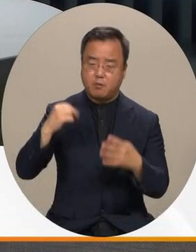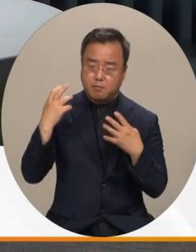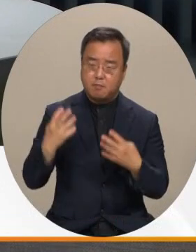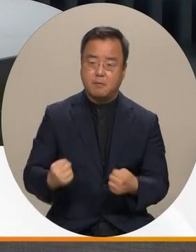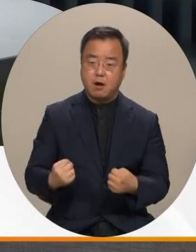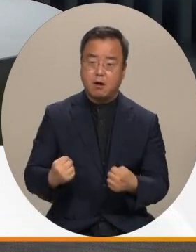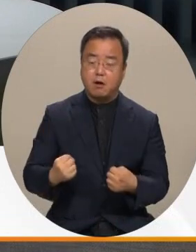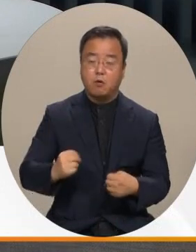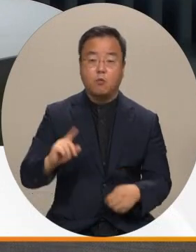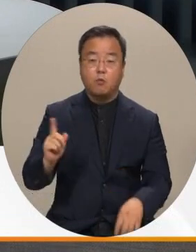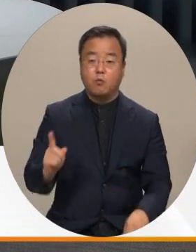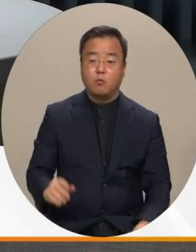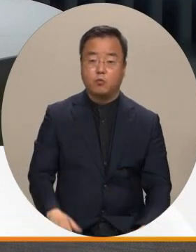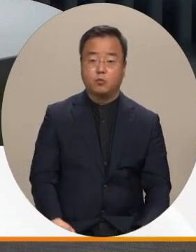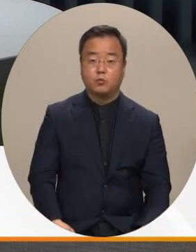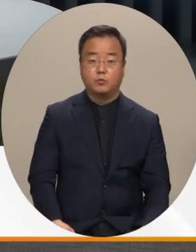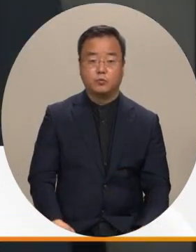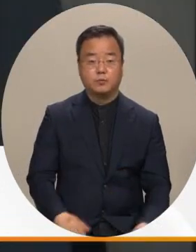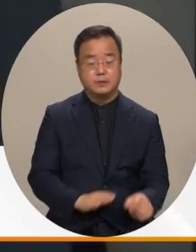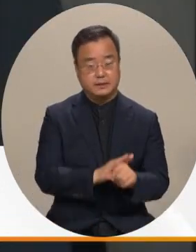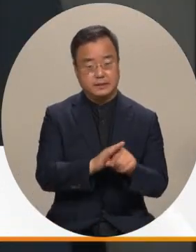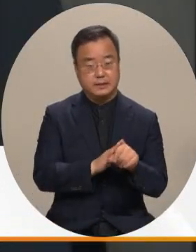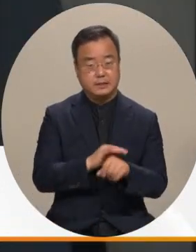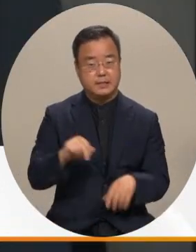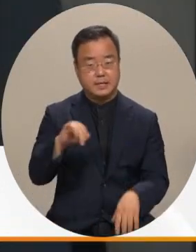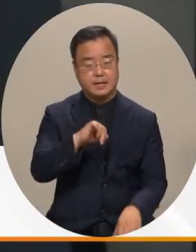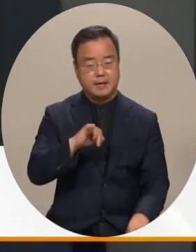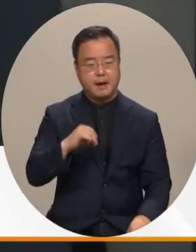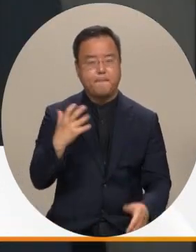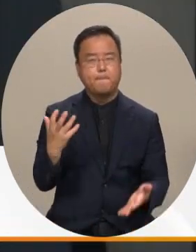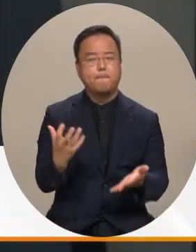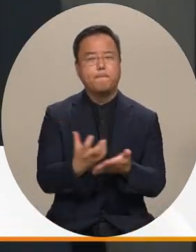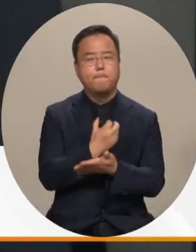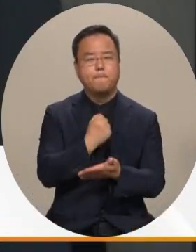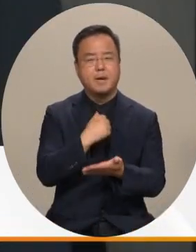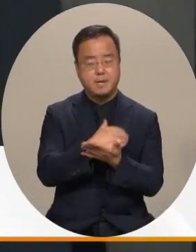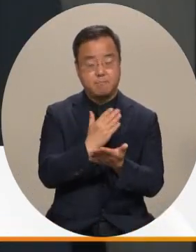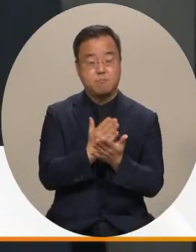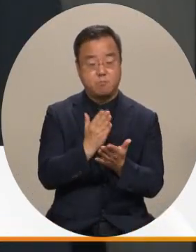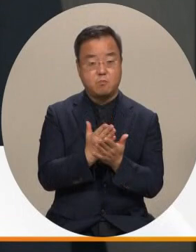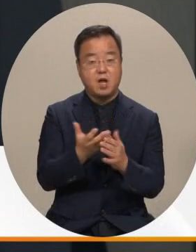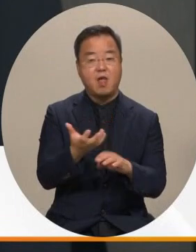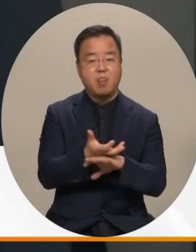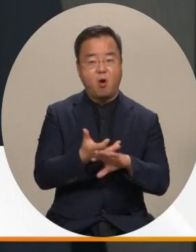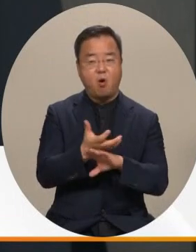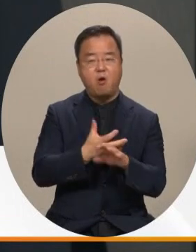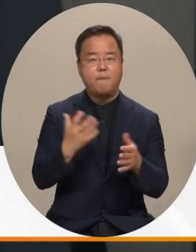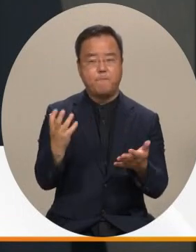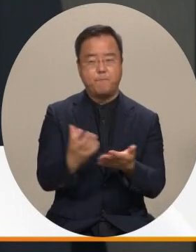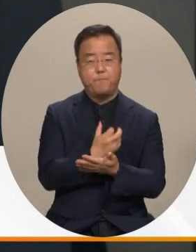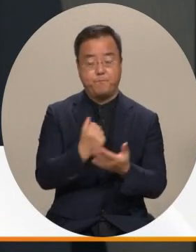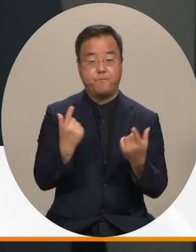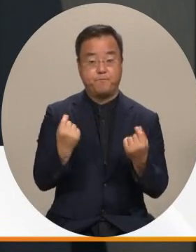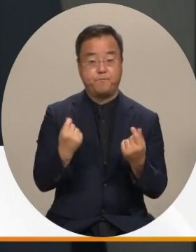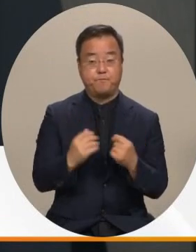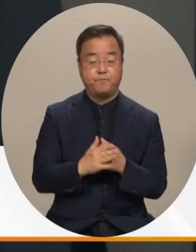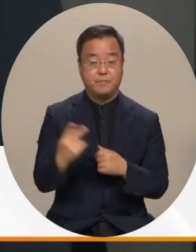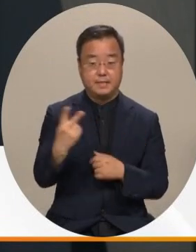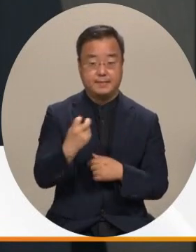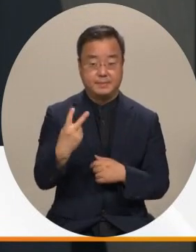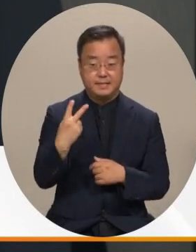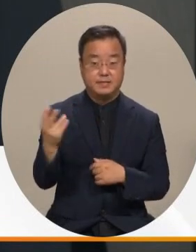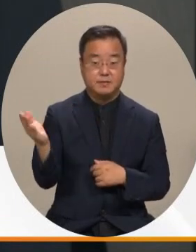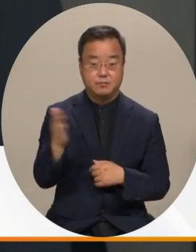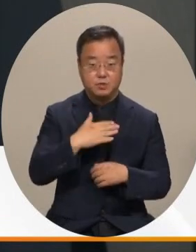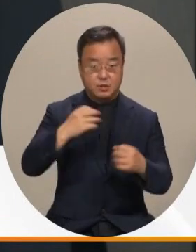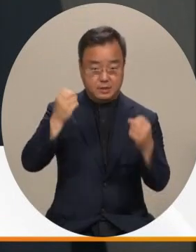어떤 곤충입니다이 러브 버그는 파리목 털파리 과에 속하는 이제 곤충입니다 우리나라에서는 2022년에